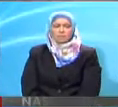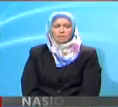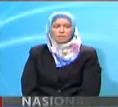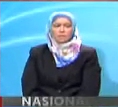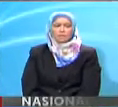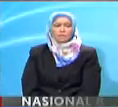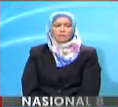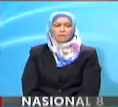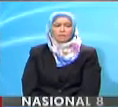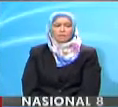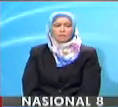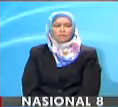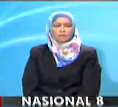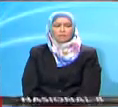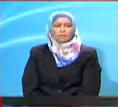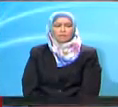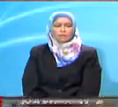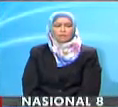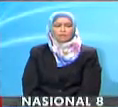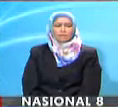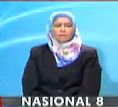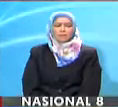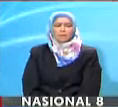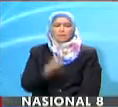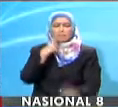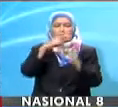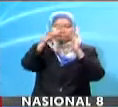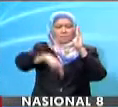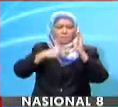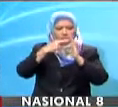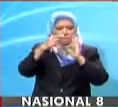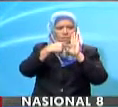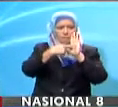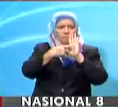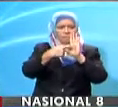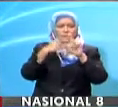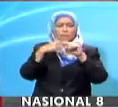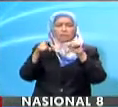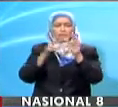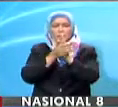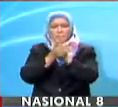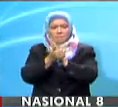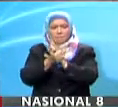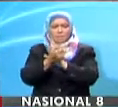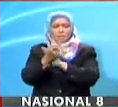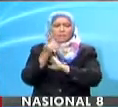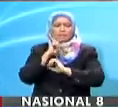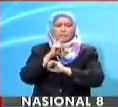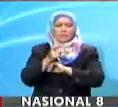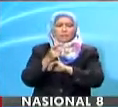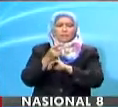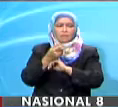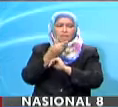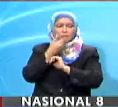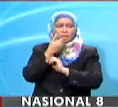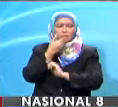someone, a leader and a role model like Stephen, helped me a lot really to prepare as best I could to